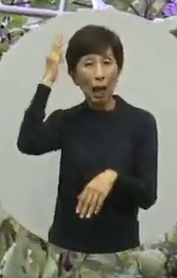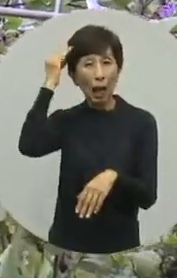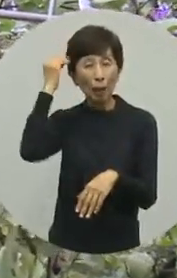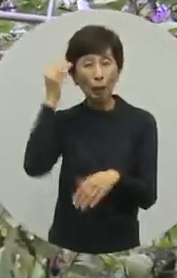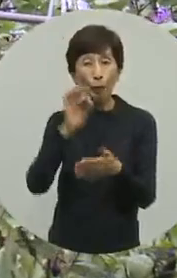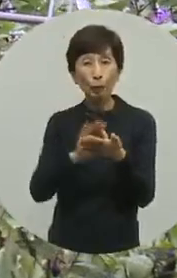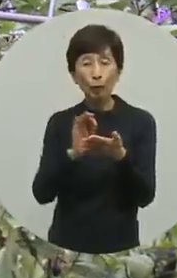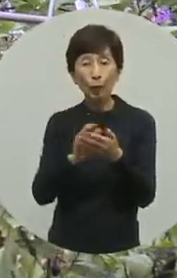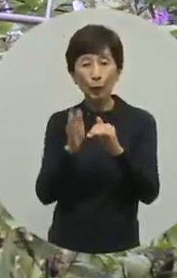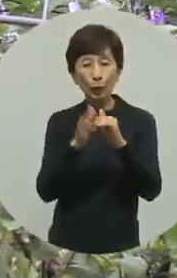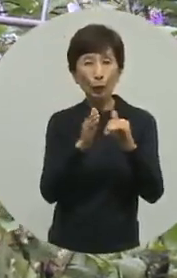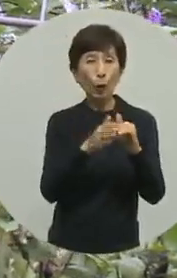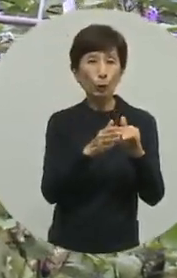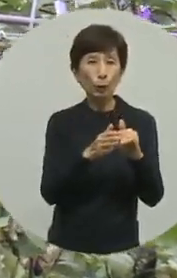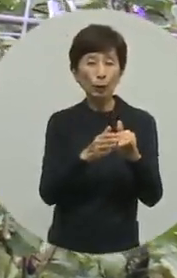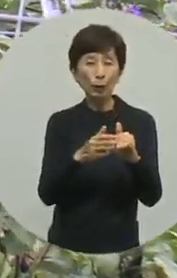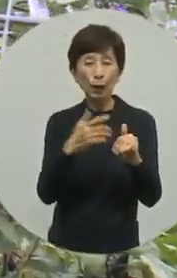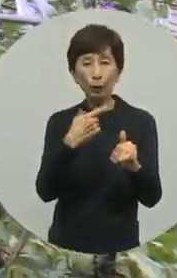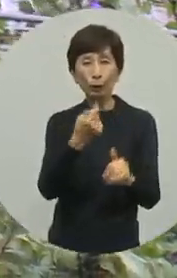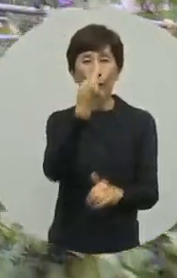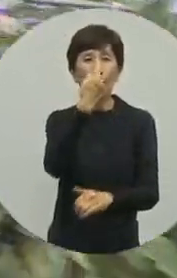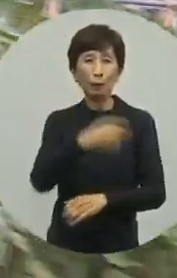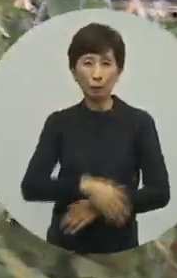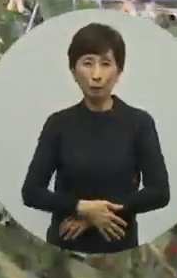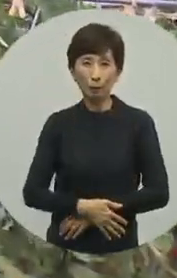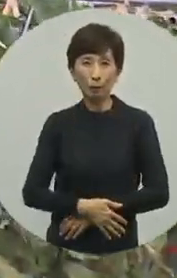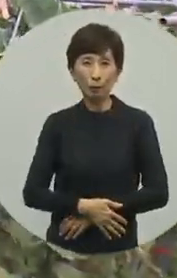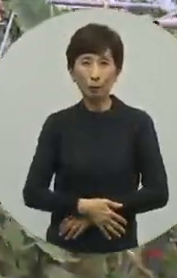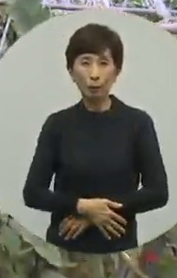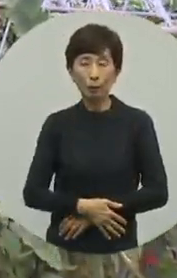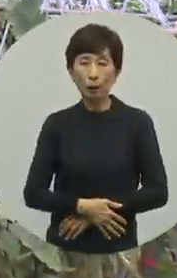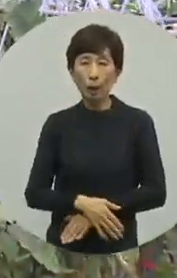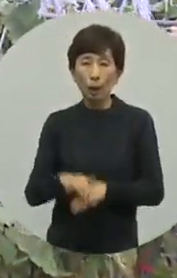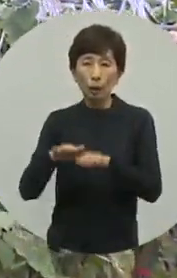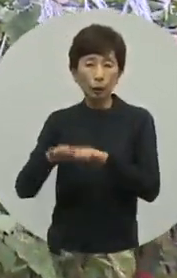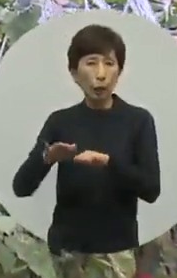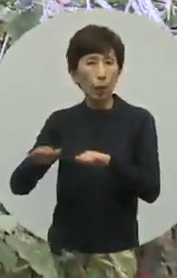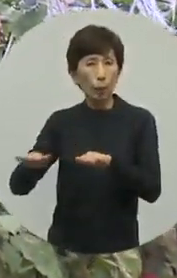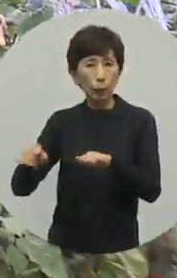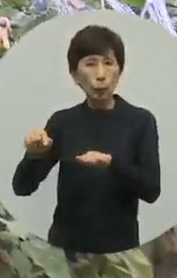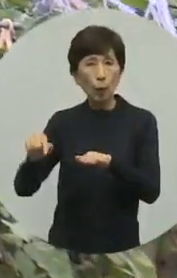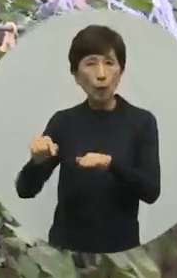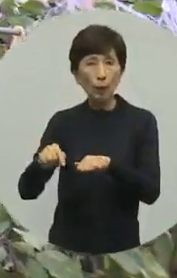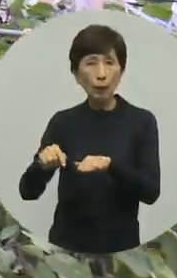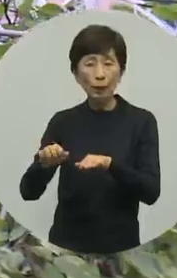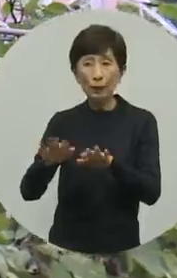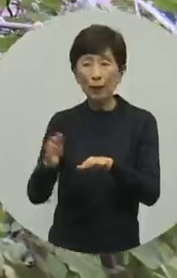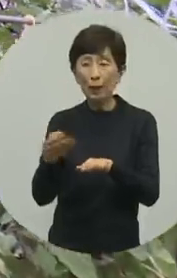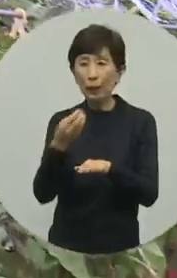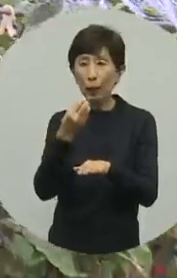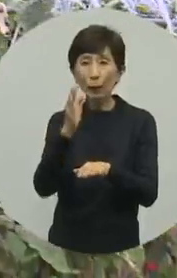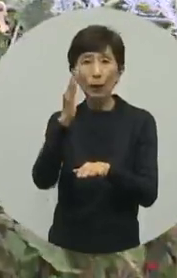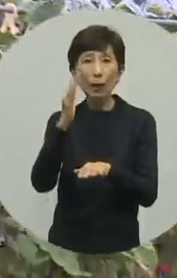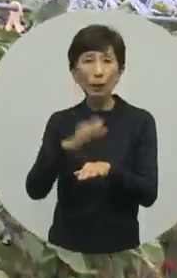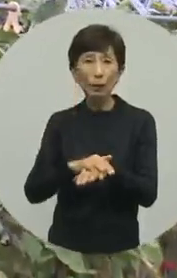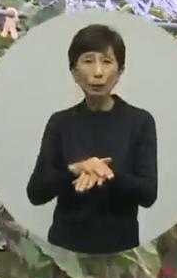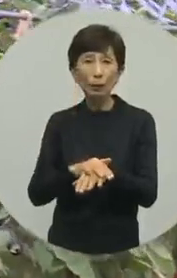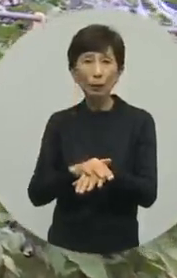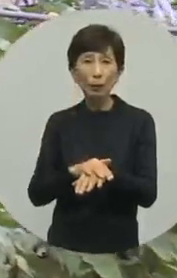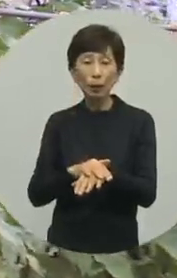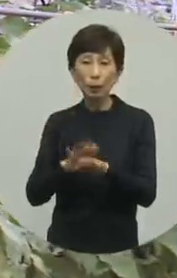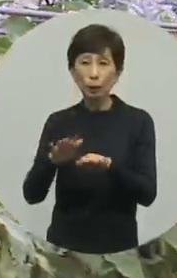料理が自分は好きですね。あと漬物とかは最近食べてないですけど、そうい